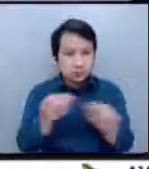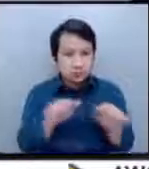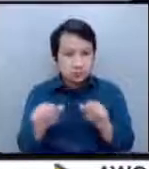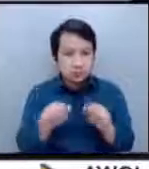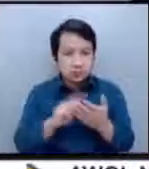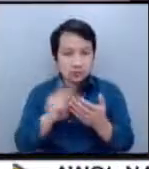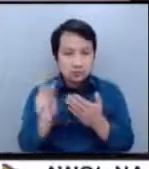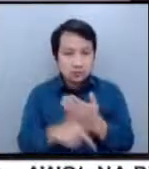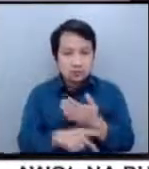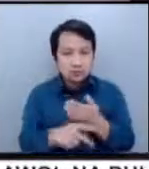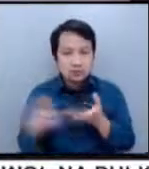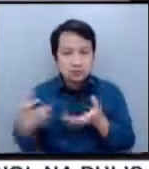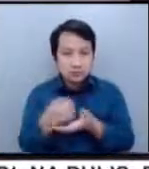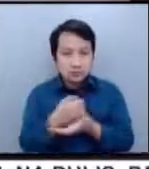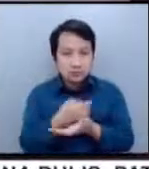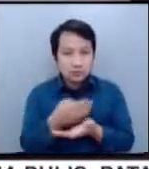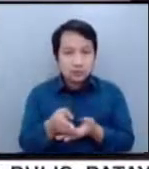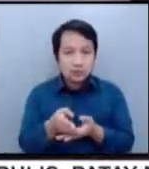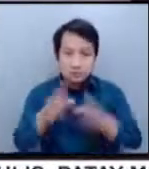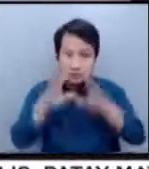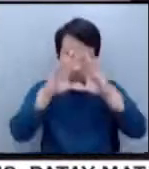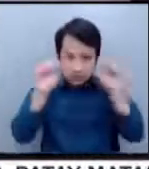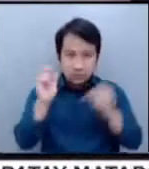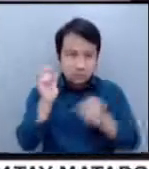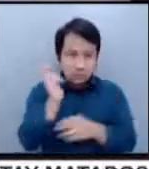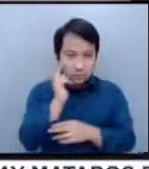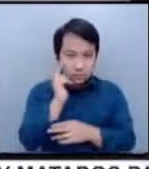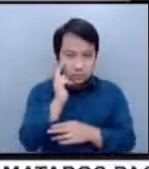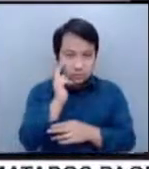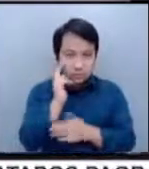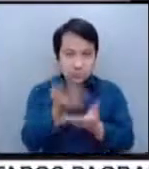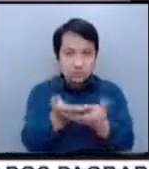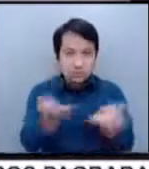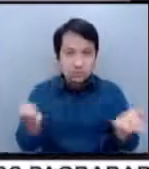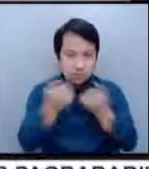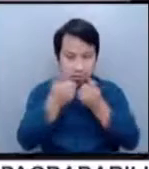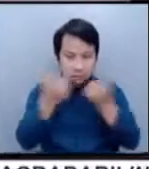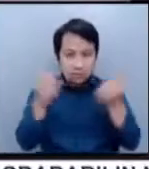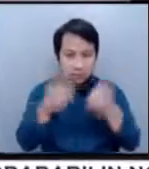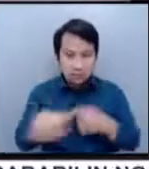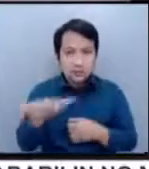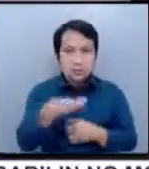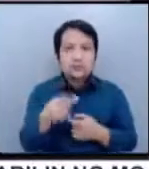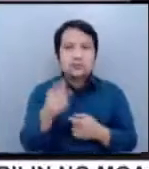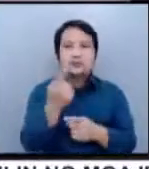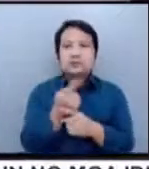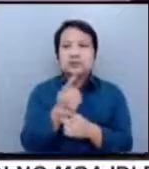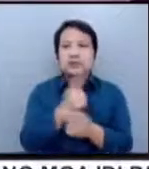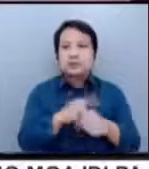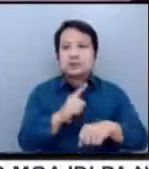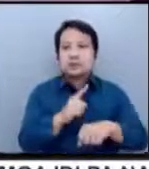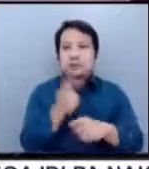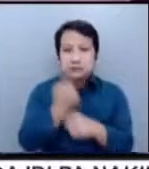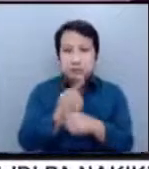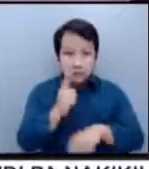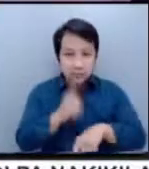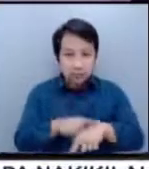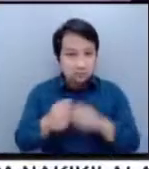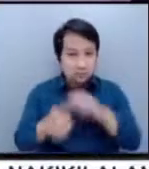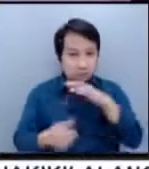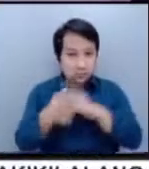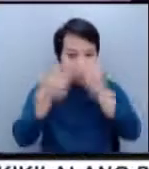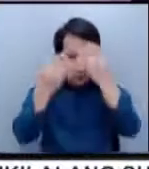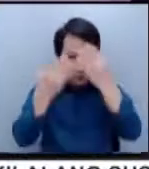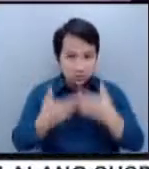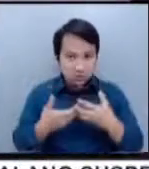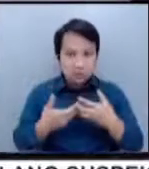tiniyak naman ni Pangulong Rodrigo Duterte na ihahayag niya sa takdang panahon ang mga natuklasang impormasyon sa ilang